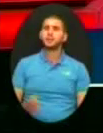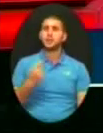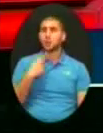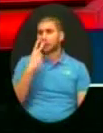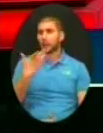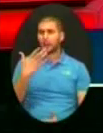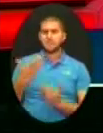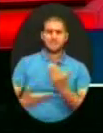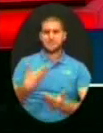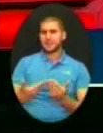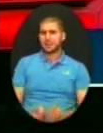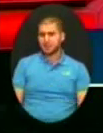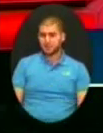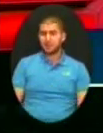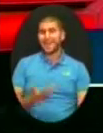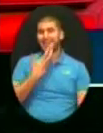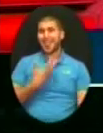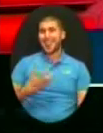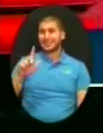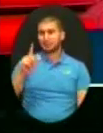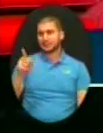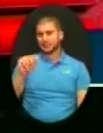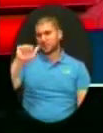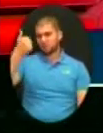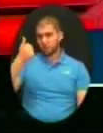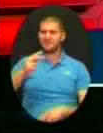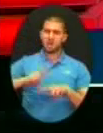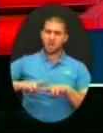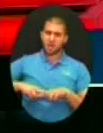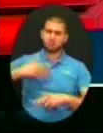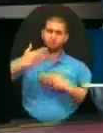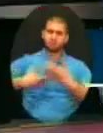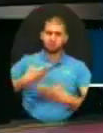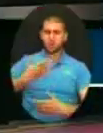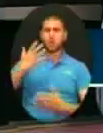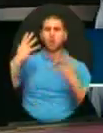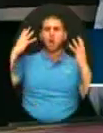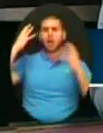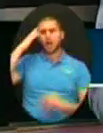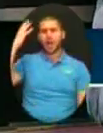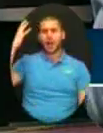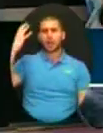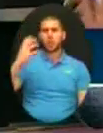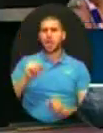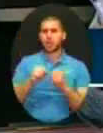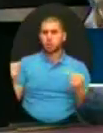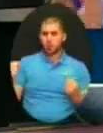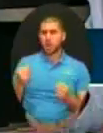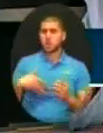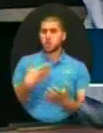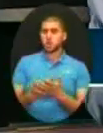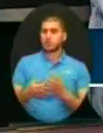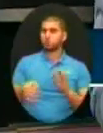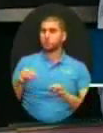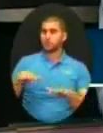איך אנחנו מתקדמים בעניין הזה. אמרנו ליצמן, זה קודם כל התחנה הראשונה, ואחר כך... כן, גדולי התורה, כמו שהוא אמר, צד אחד היועץ המשפטי לממשלה,